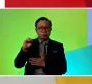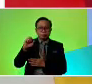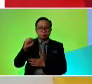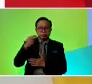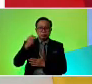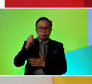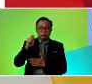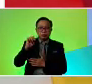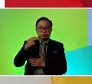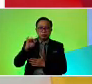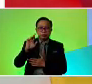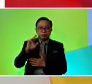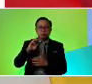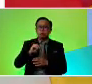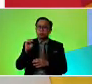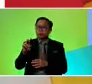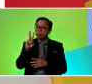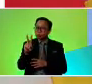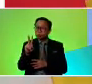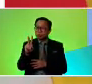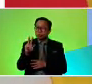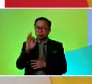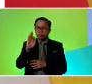murid yang kedua adalah Ahmad Fikri